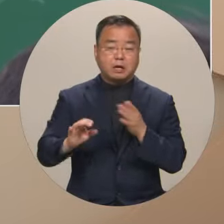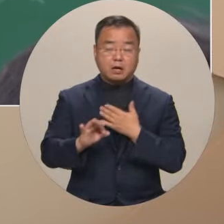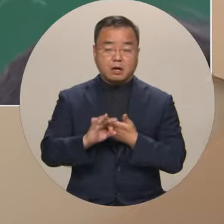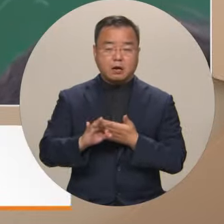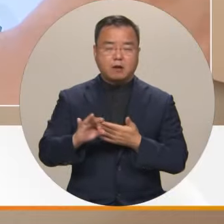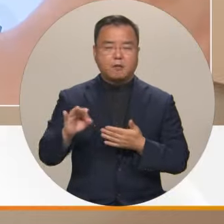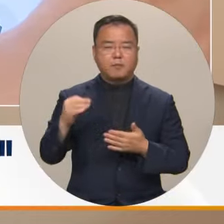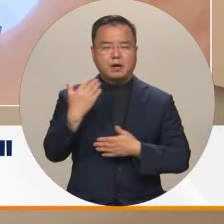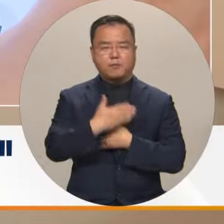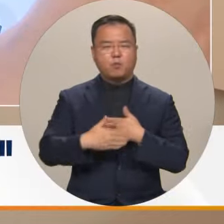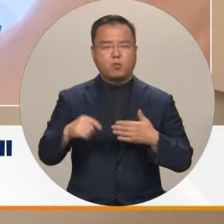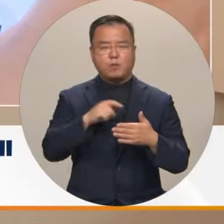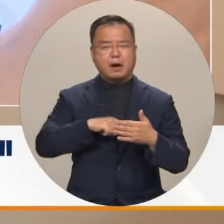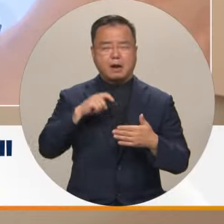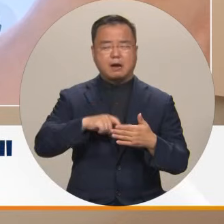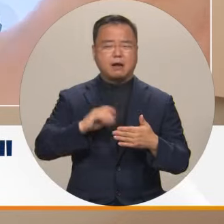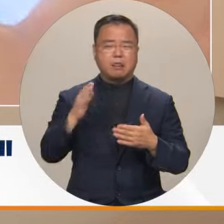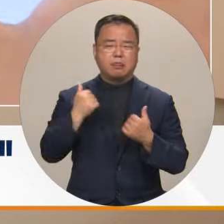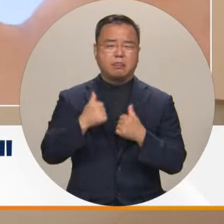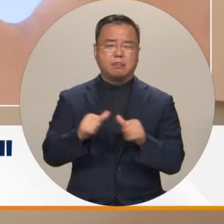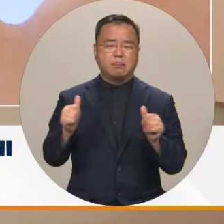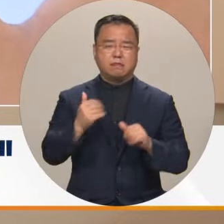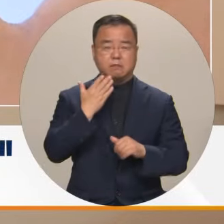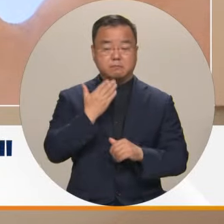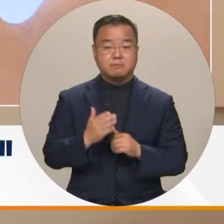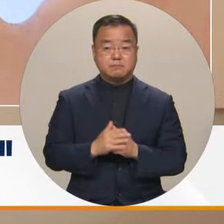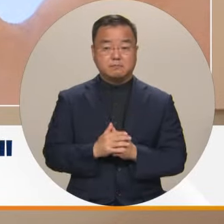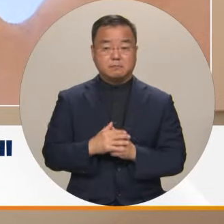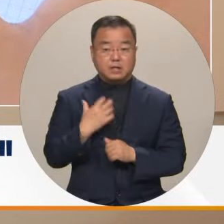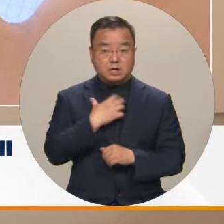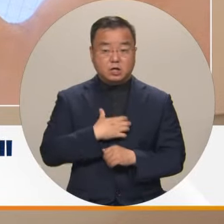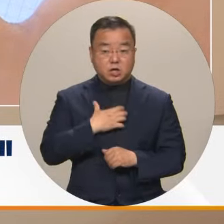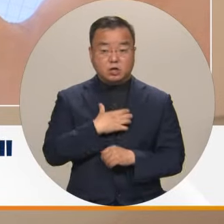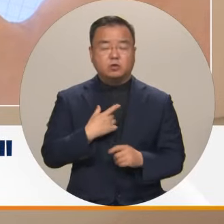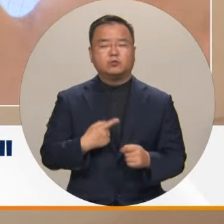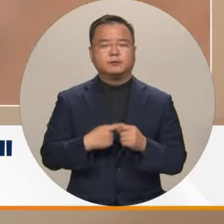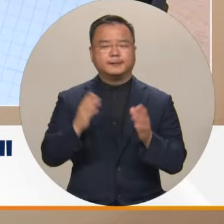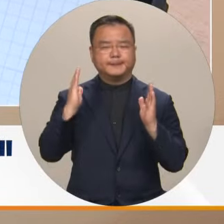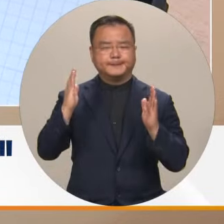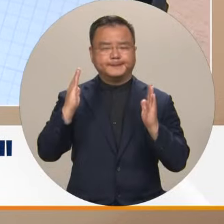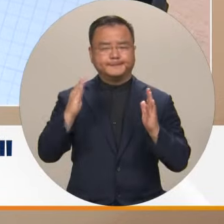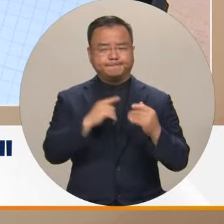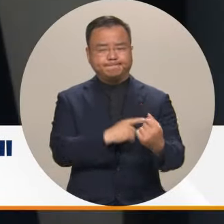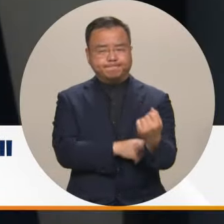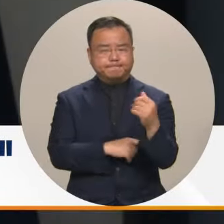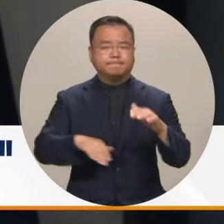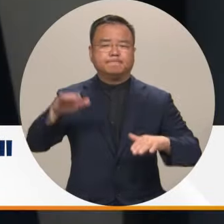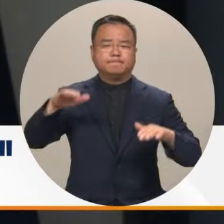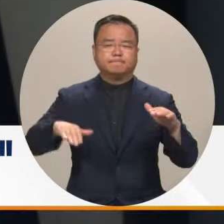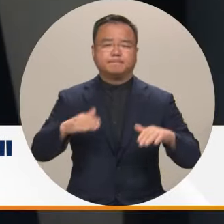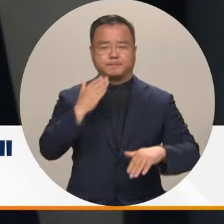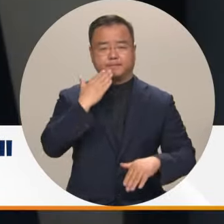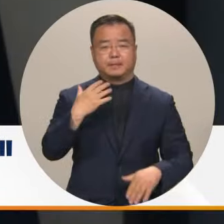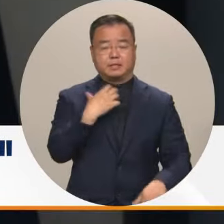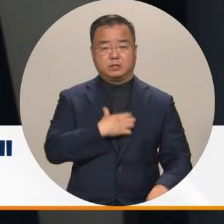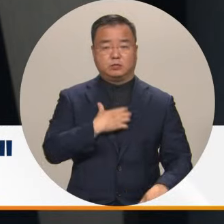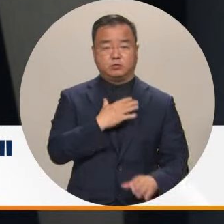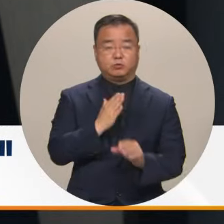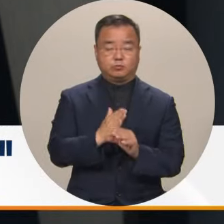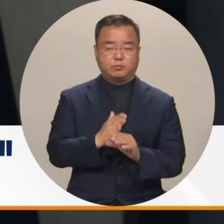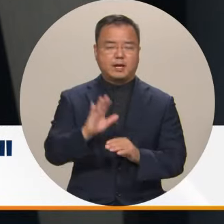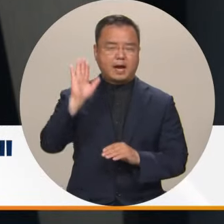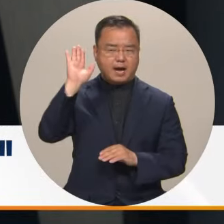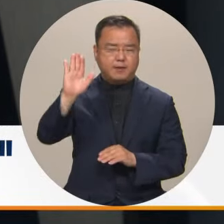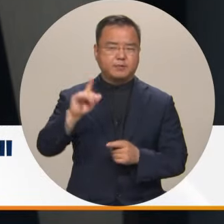안에서 몸은 망가지겠네 그래서 지금 제일 걱정되는 것은이 학습 역량의 양극화 있니다 이제 그걸 막는데 아마